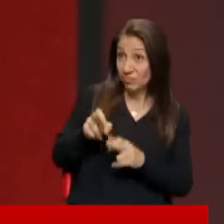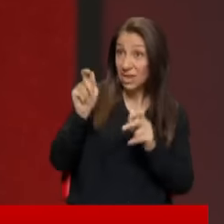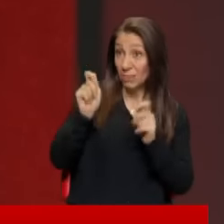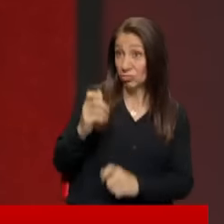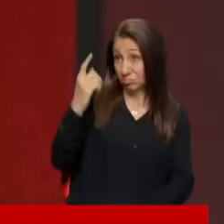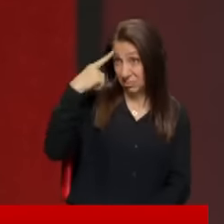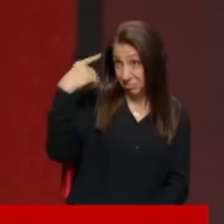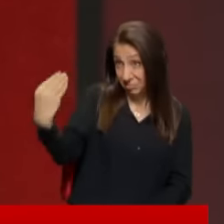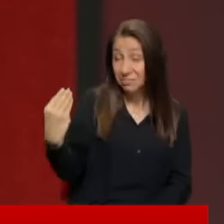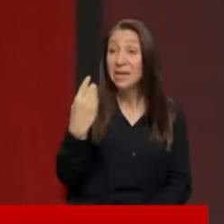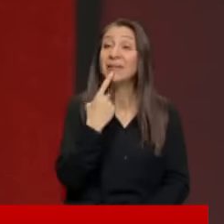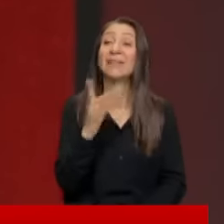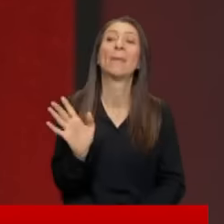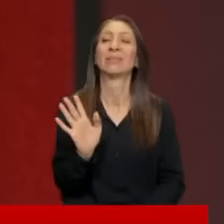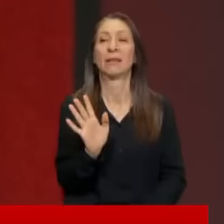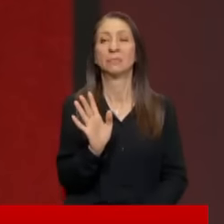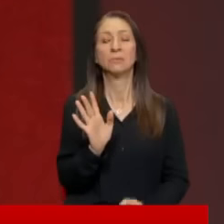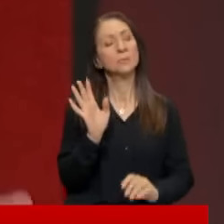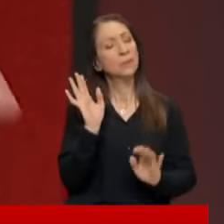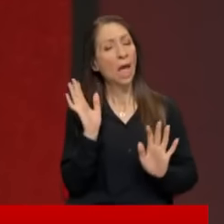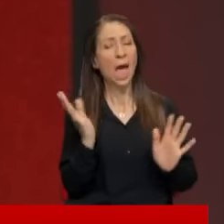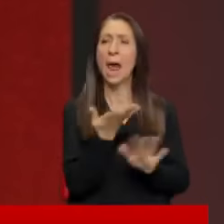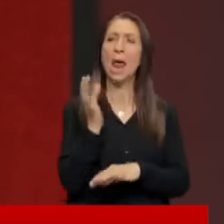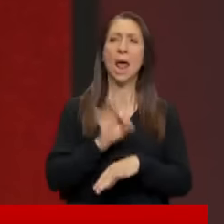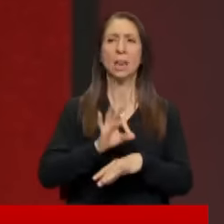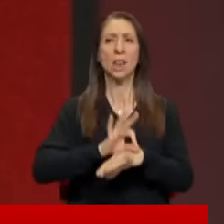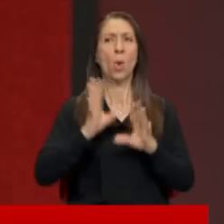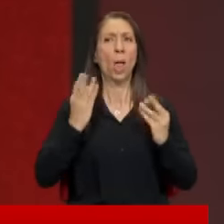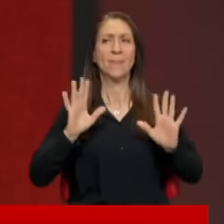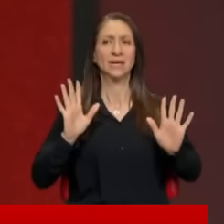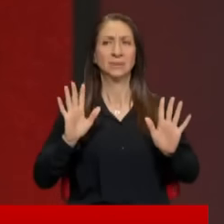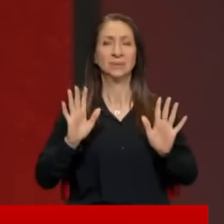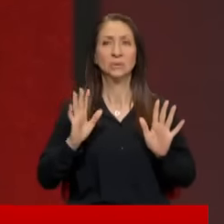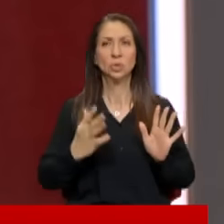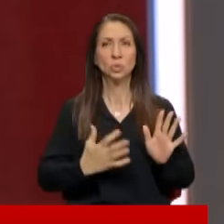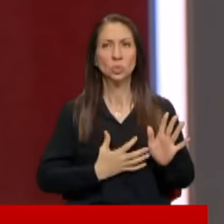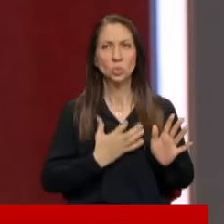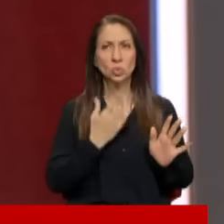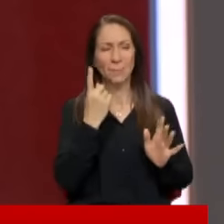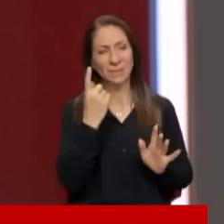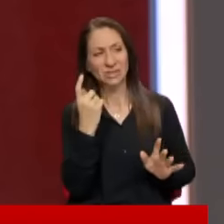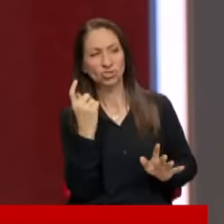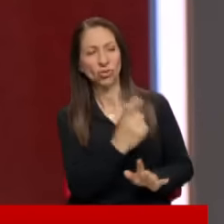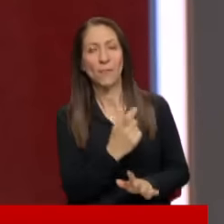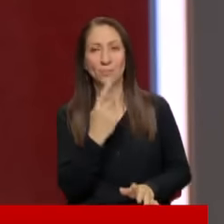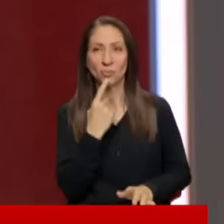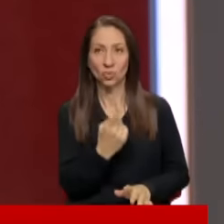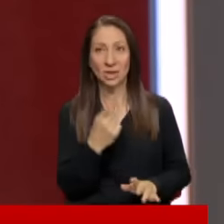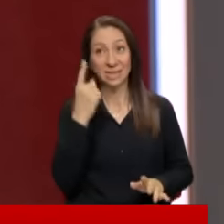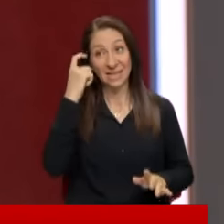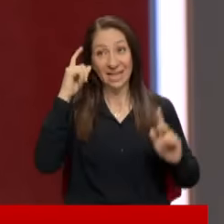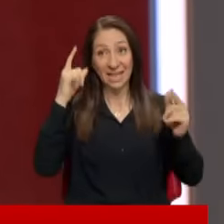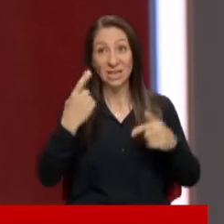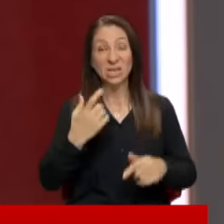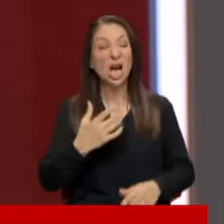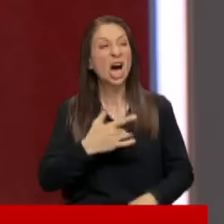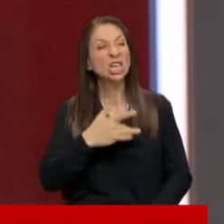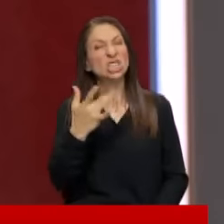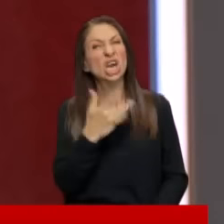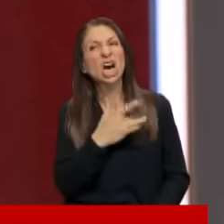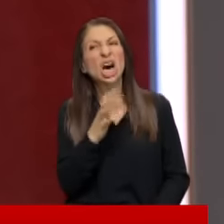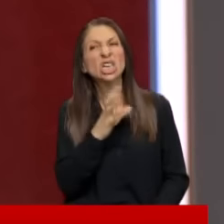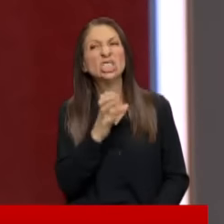vermeden aslında böyle bir saldırıyı, siber saldırı gündemine alabilir. Acı verici misilleme diyor buna İsrailli yetkililer. Acı verici bir